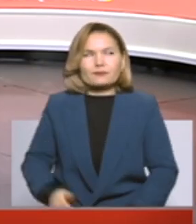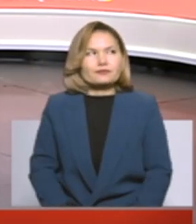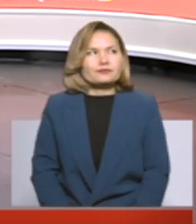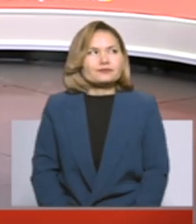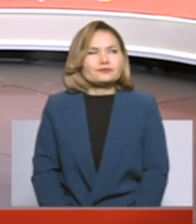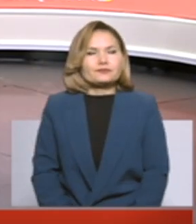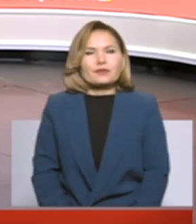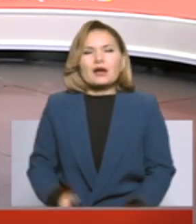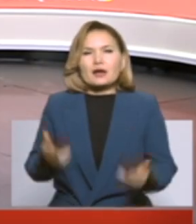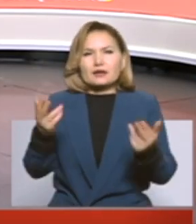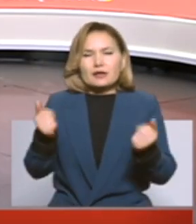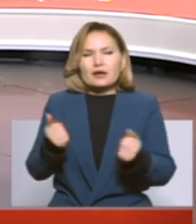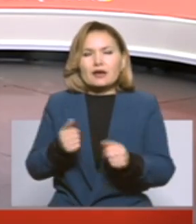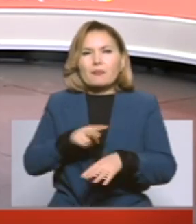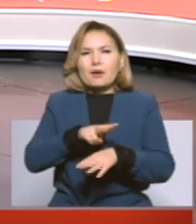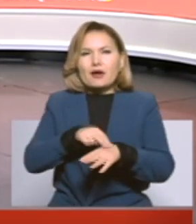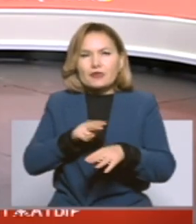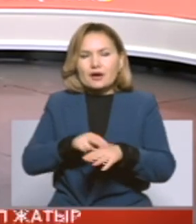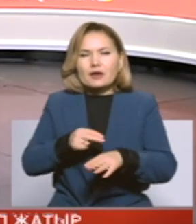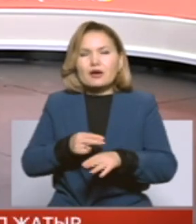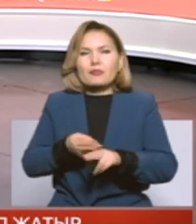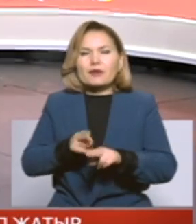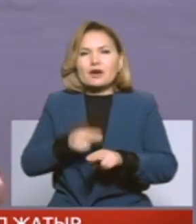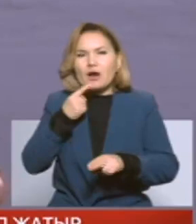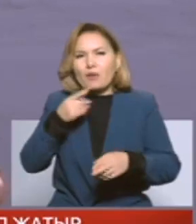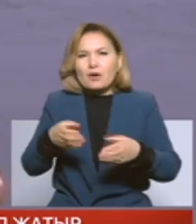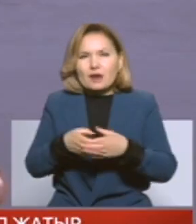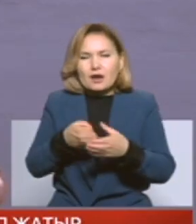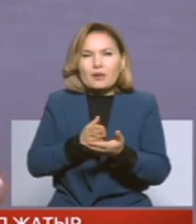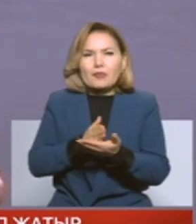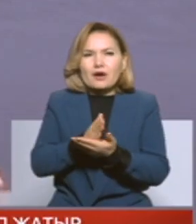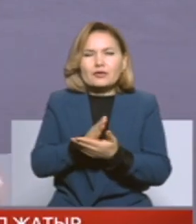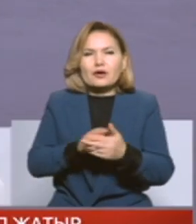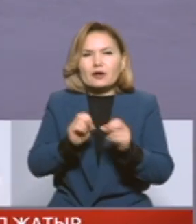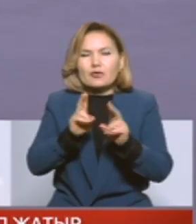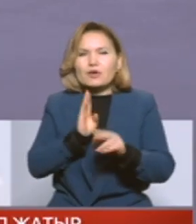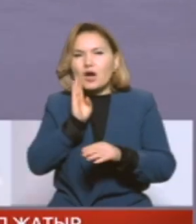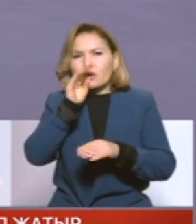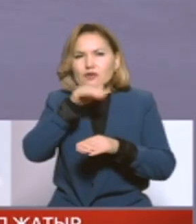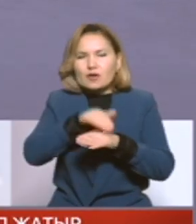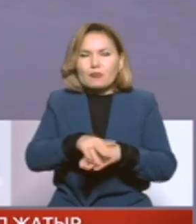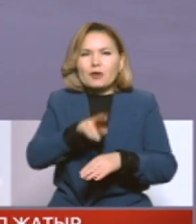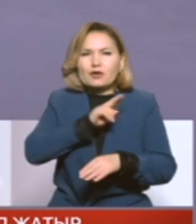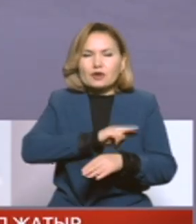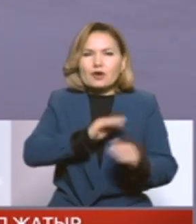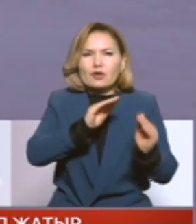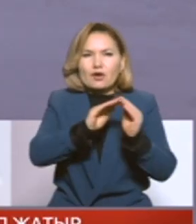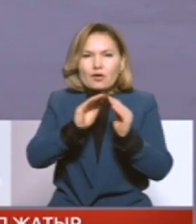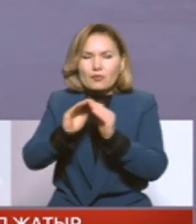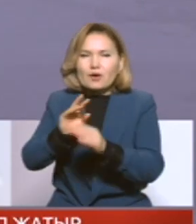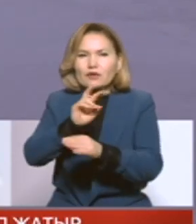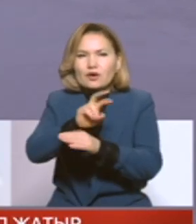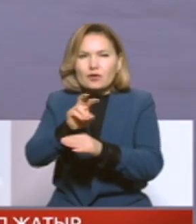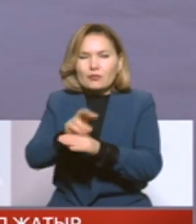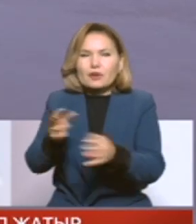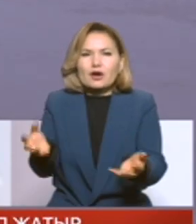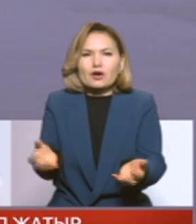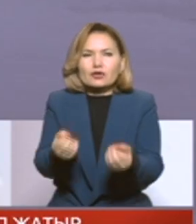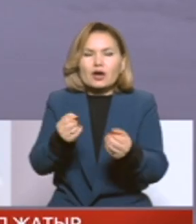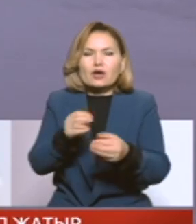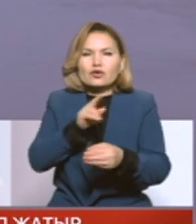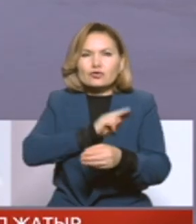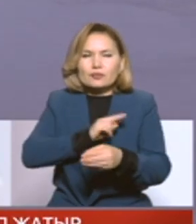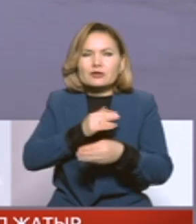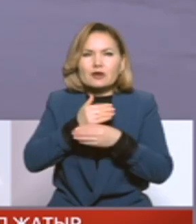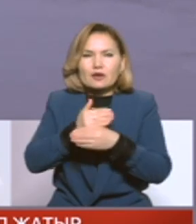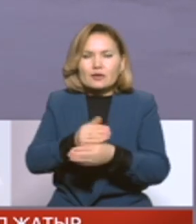Нұрсұлтан? Я, Ләйлә, полиция мен төтенше жағдайлар департаментінің қызметкерлері күні-түні үйлерді аралап, құтқару жұмыстарын жалғастыруда.